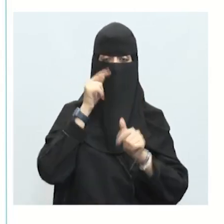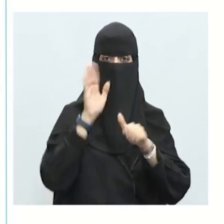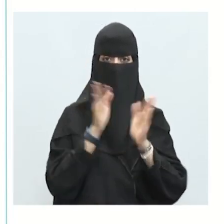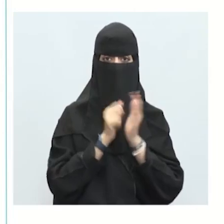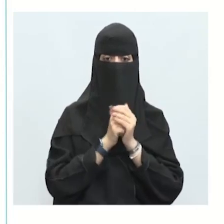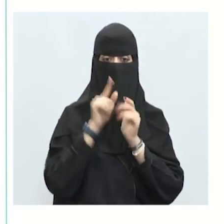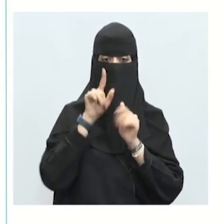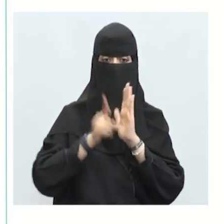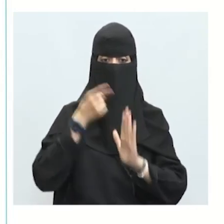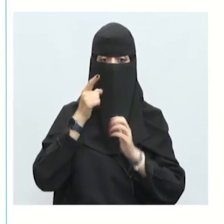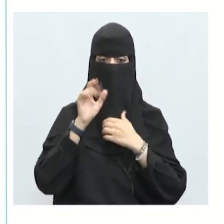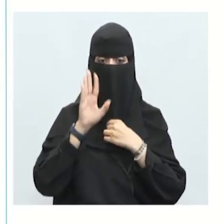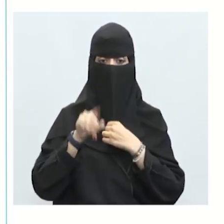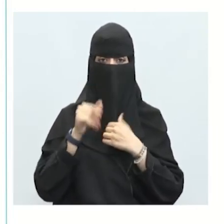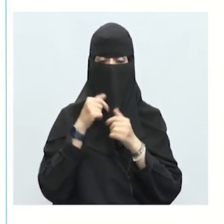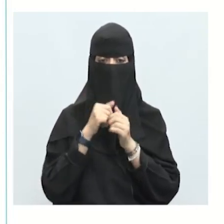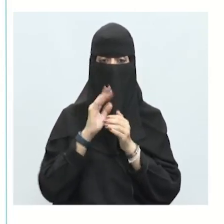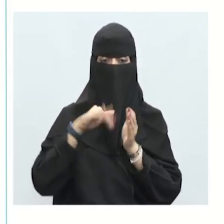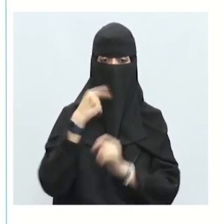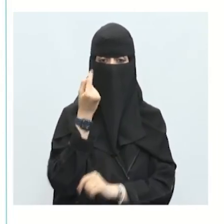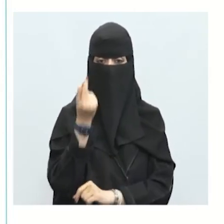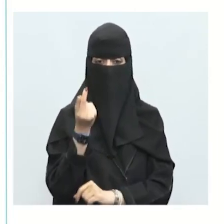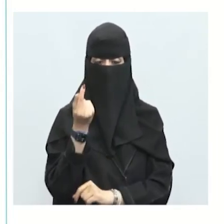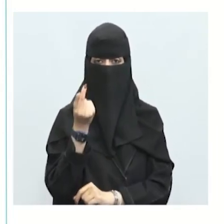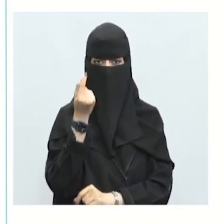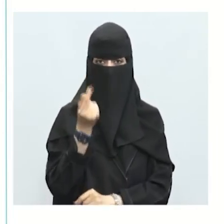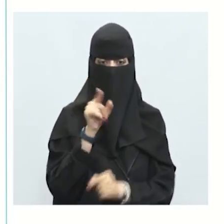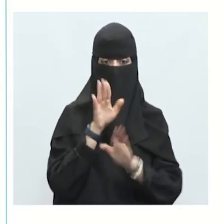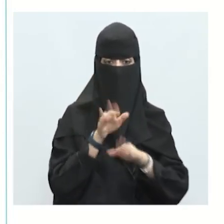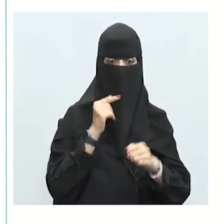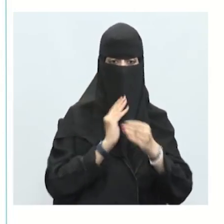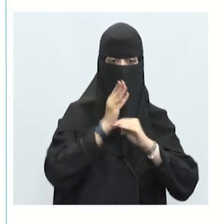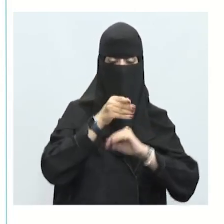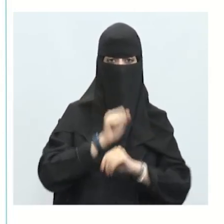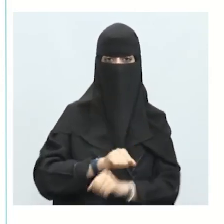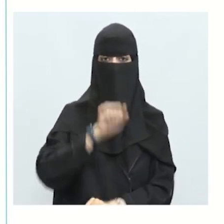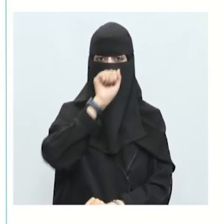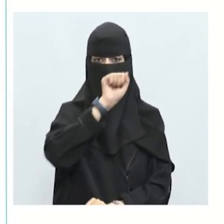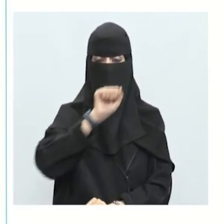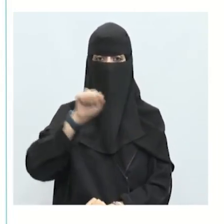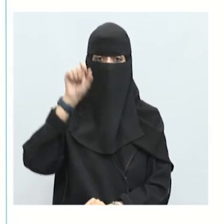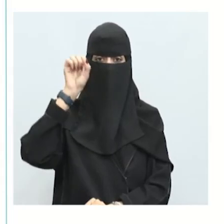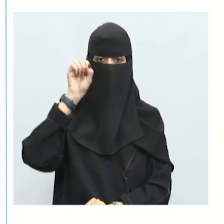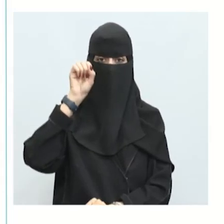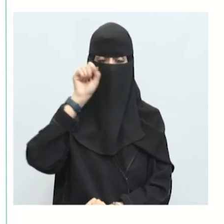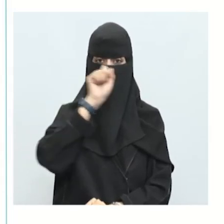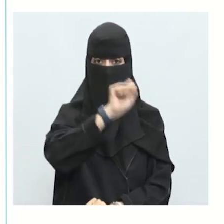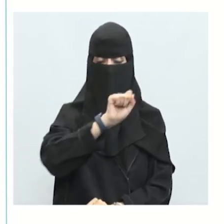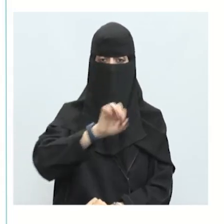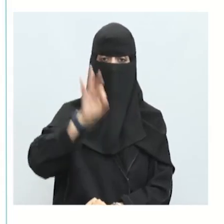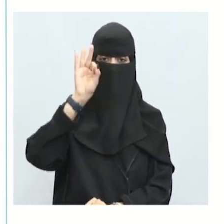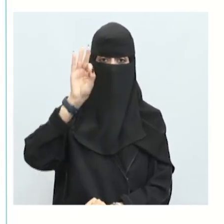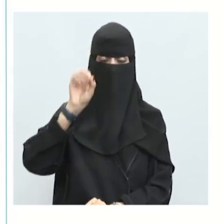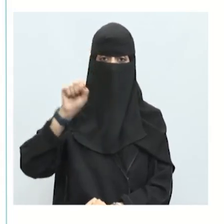اولا بطباعه من فضلك ادخل قيمه اي وبي وسي ثم اسناد او الرقم الى